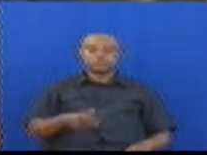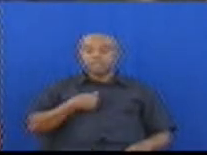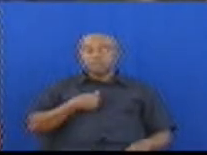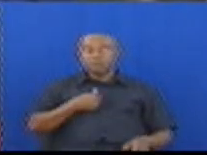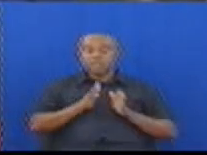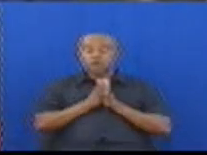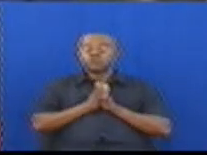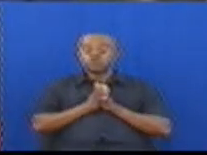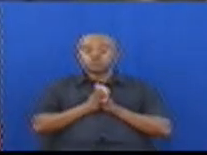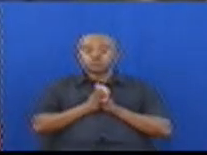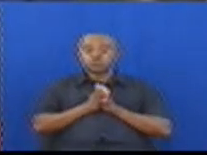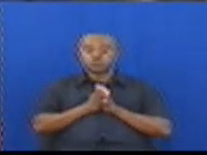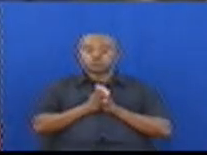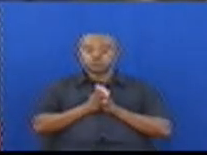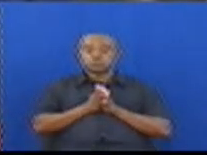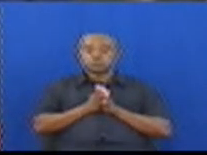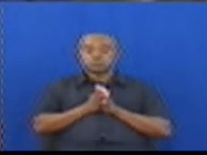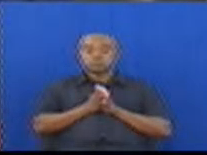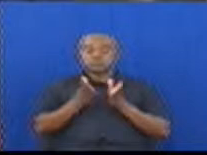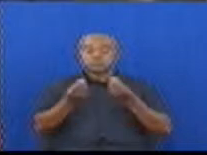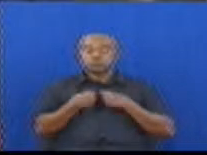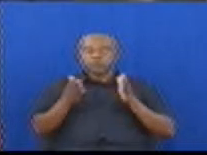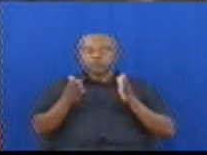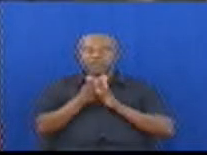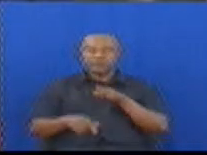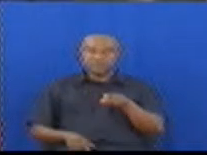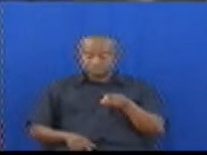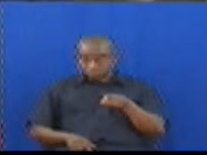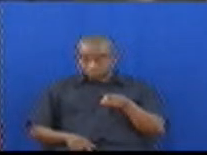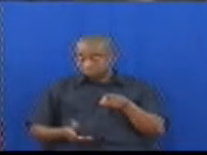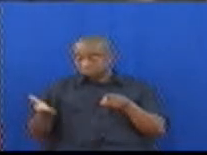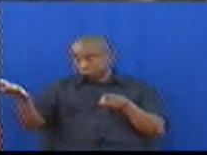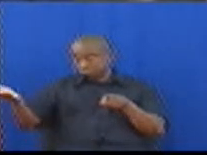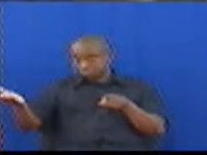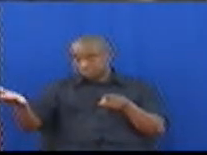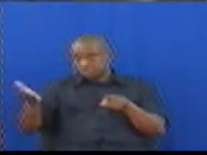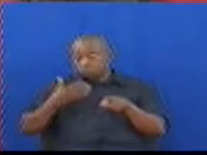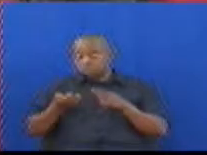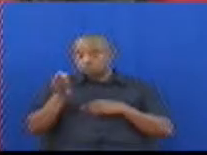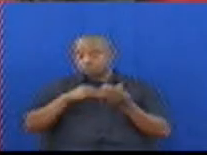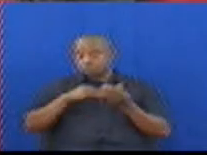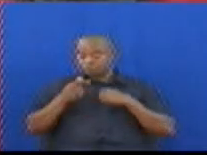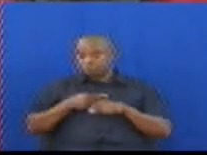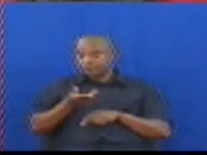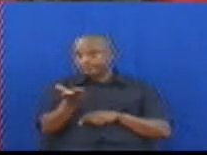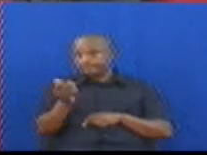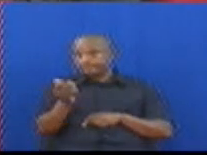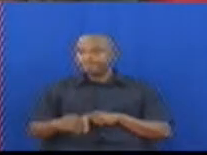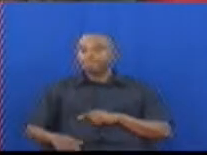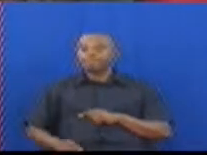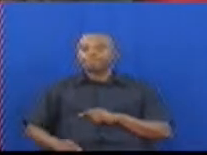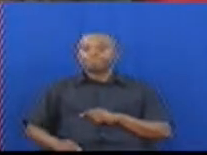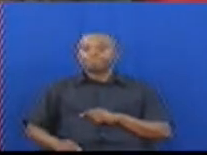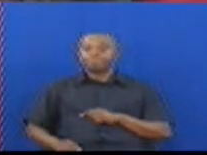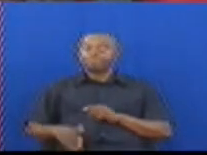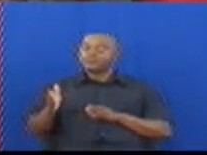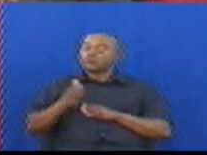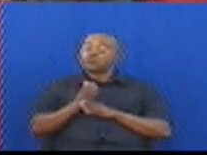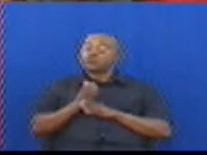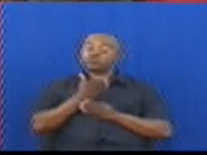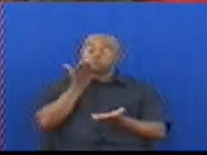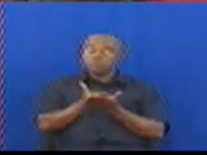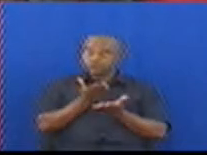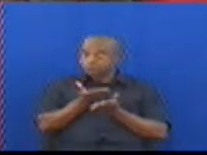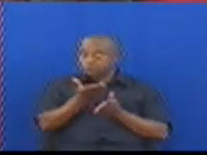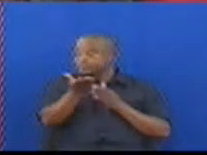Nakushukuru sana Mheshimiwa Naibu Speaker kunipa nafasi na mimi nichangie kwa muda huu kuhusiana na mswada huu